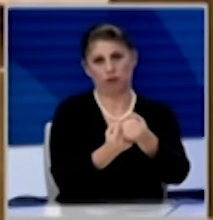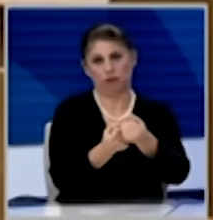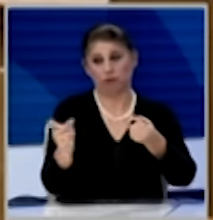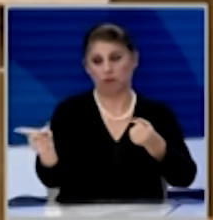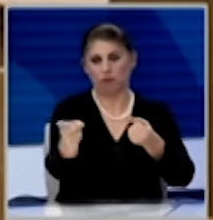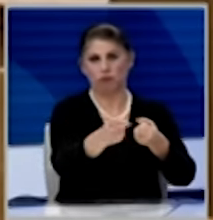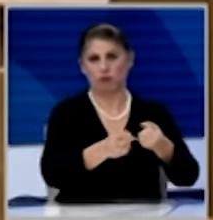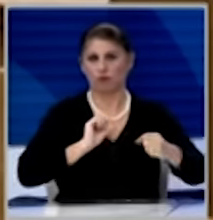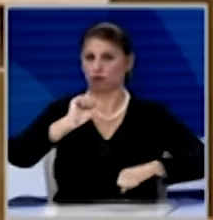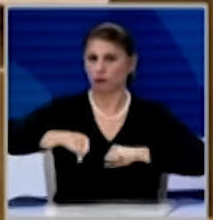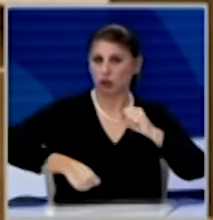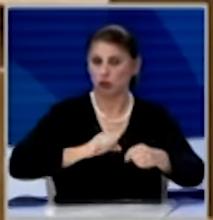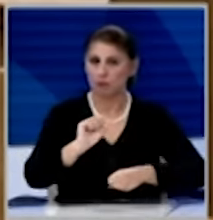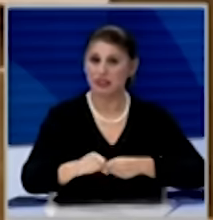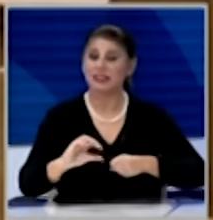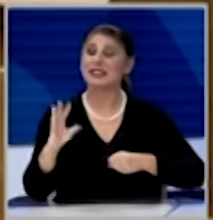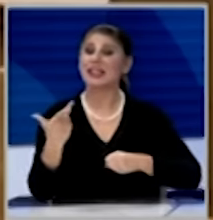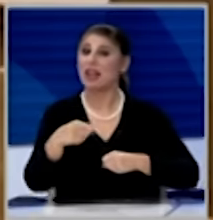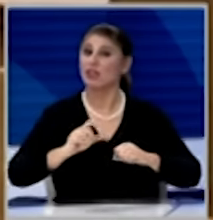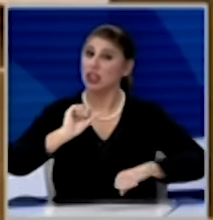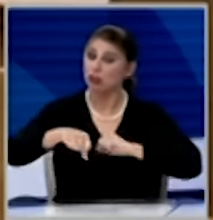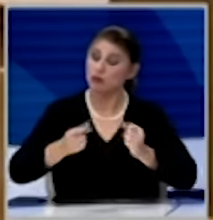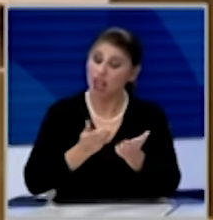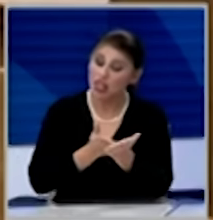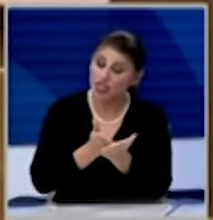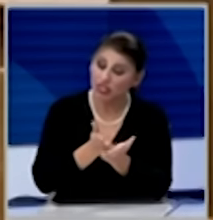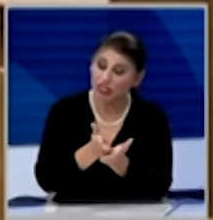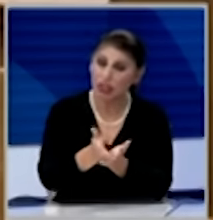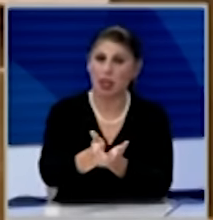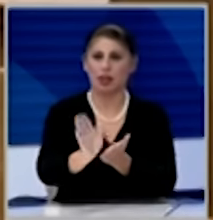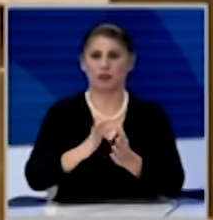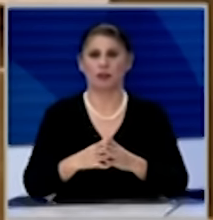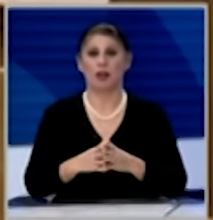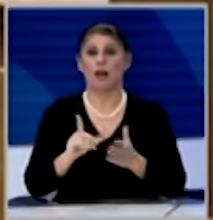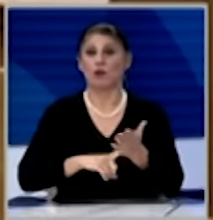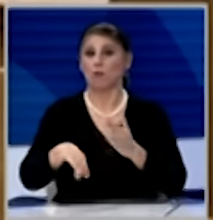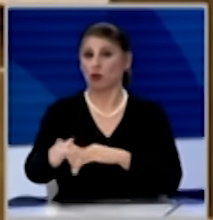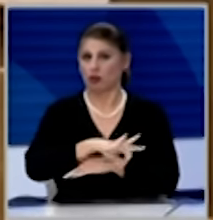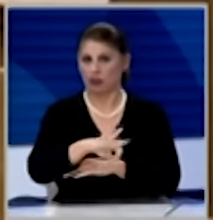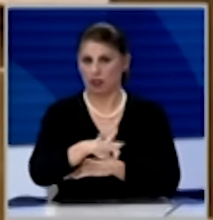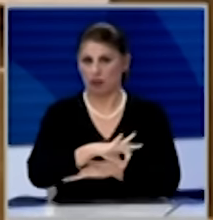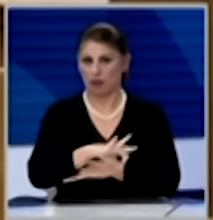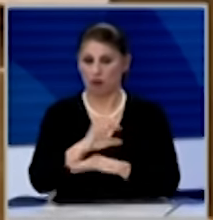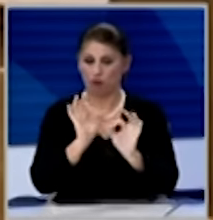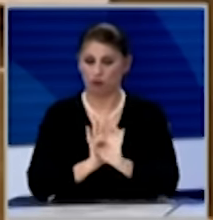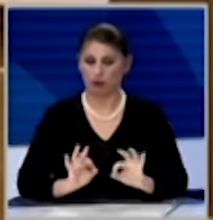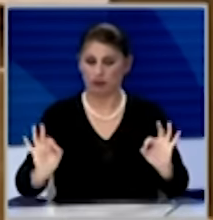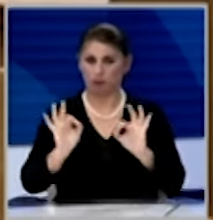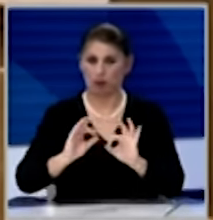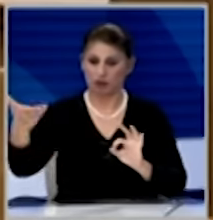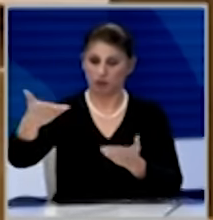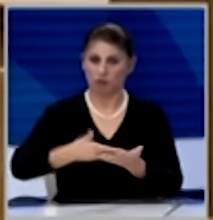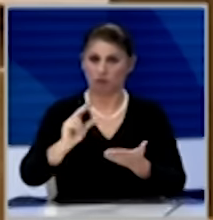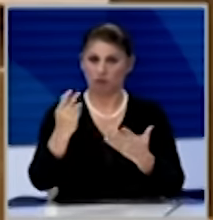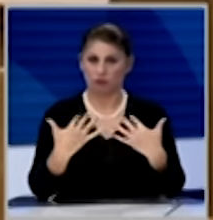αυτές τις κινητοποιήσεις γιατί είναι δίκαιες αφού το νομοσχέδιο που ετοιμάζεστε να φέρετε